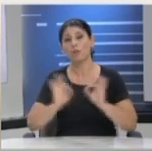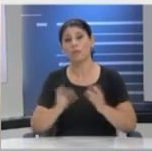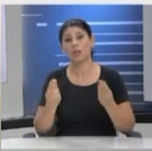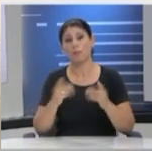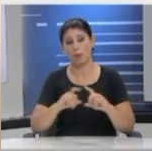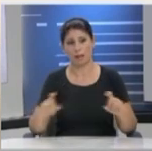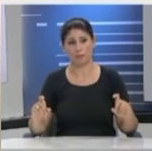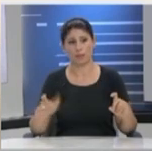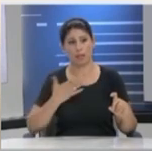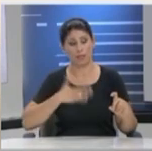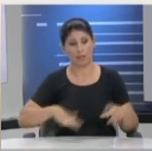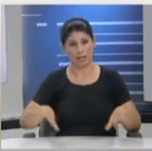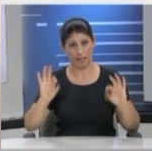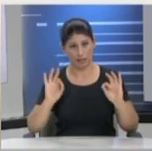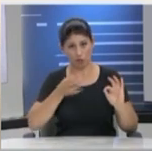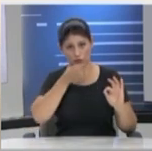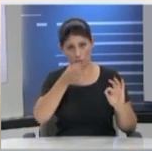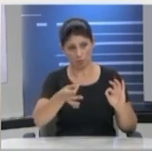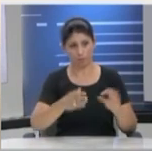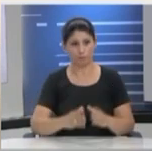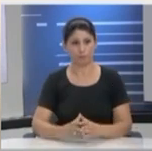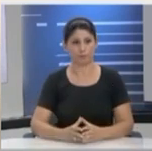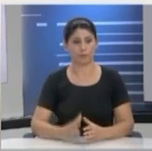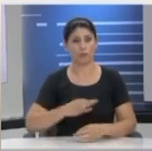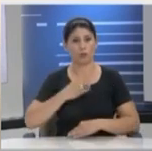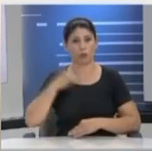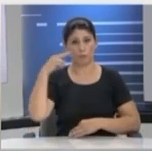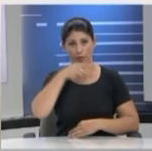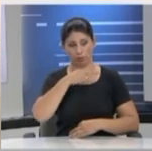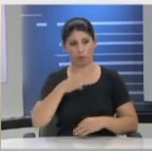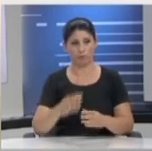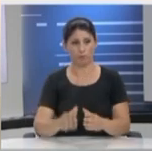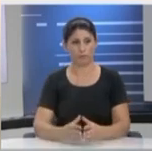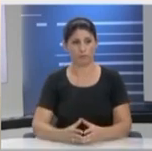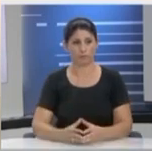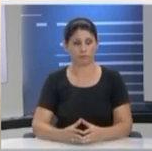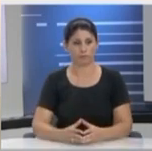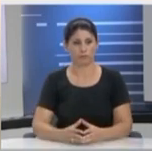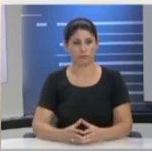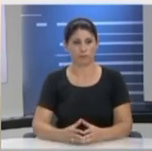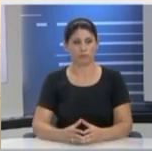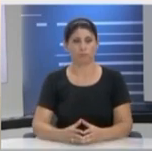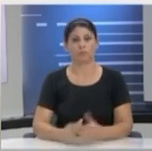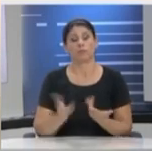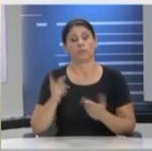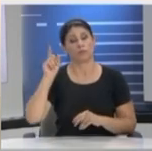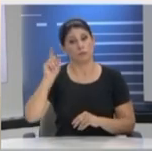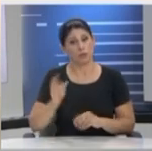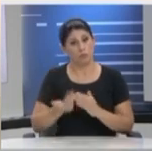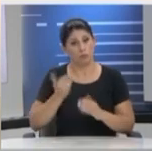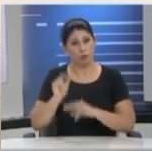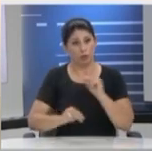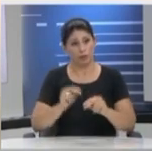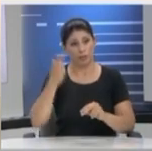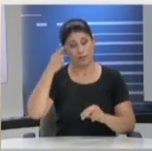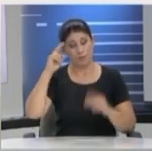πολλά πράγματα. Θα ήθελα ξεκινώντας να πω στον κύριο Πρωθυπουργό ότι ίσως προεκλογικά